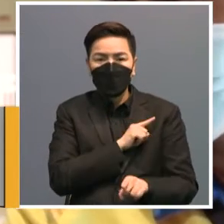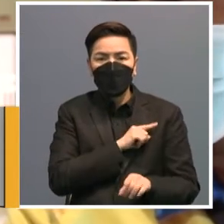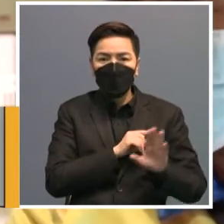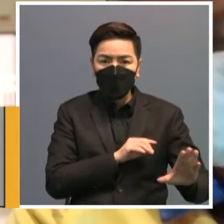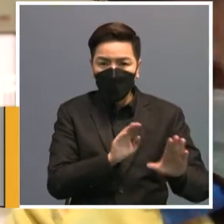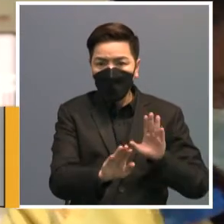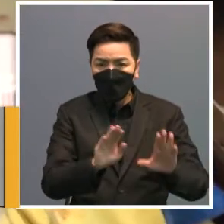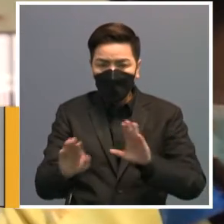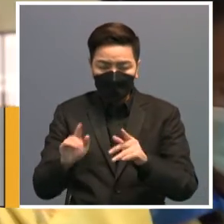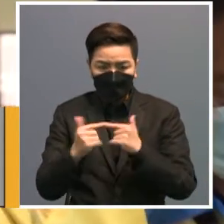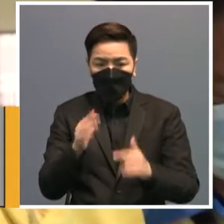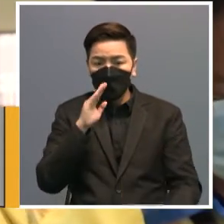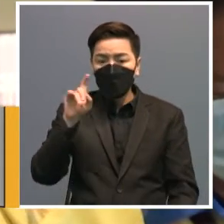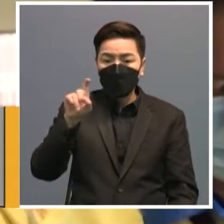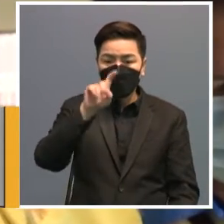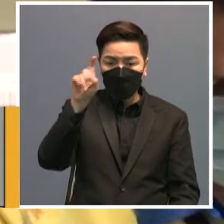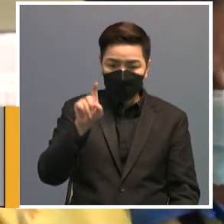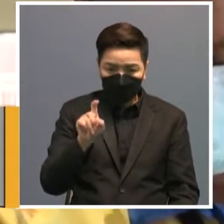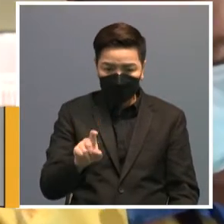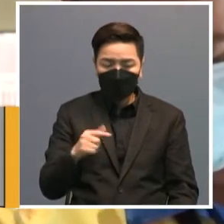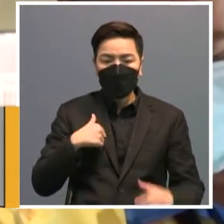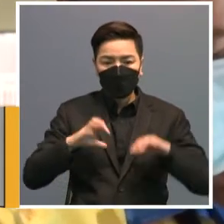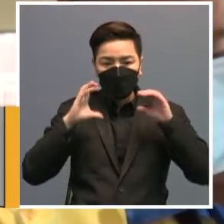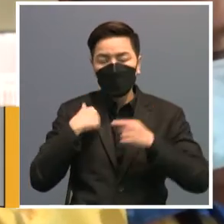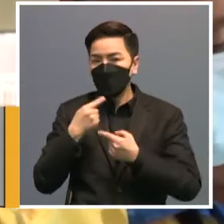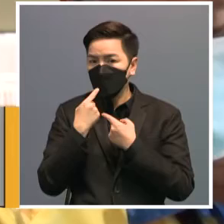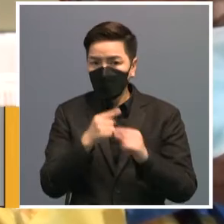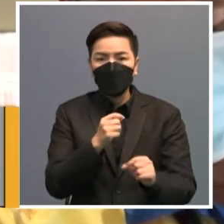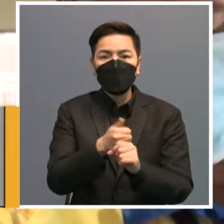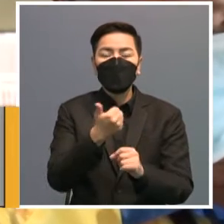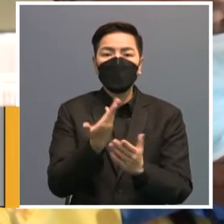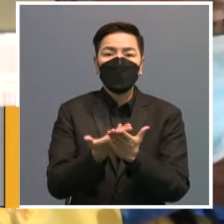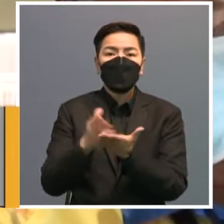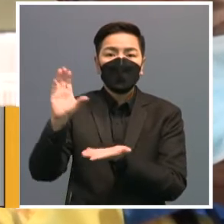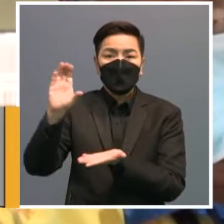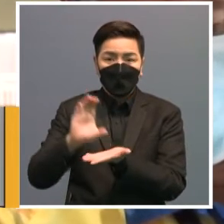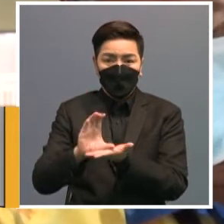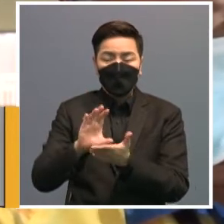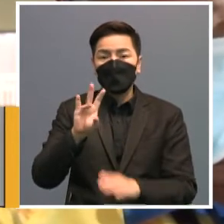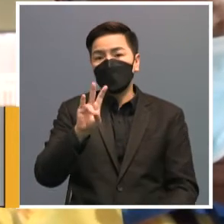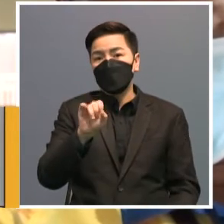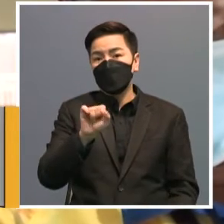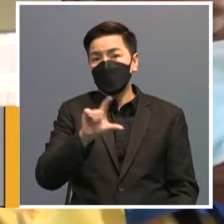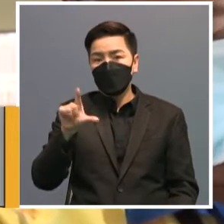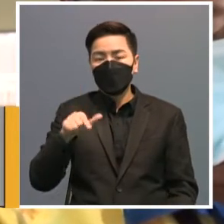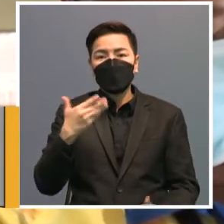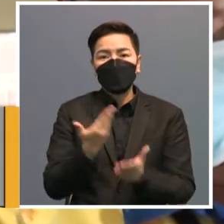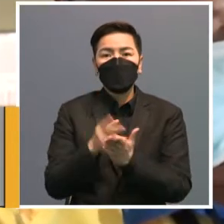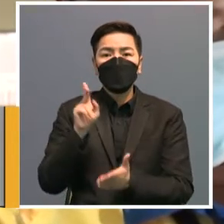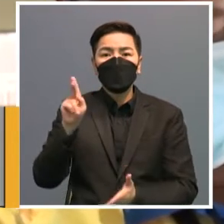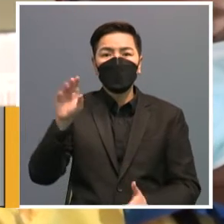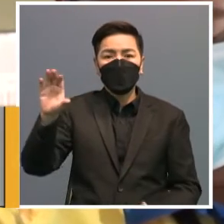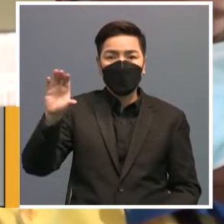ทั้งนั้นแหละถ้ามีคำถามมารัฐบาลก็ตอบได้ละค่ะส่วนเรื่องของงบประมาณ700ล้านที่จะมีการกู้เงินเข้าม